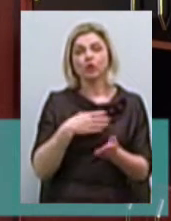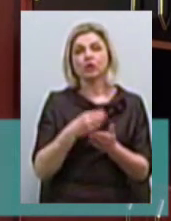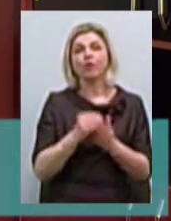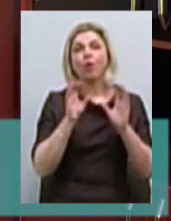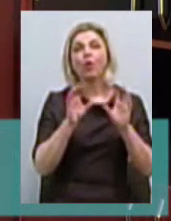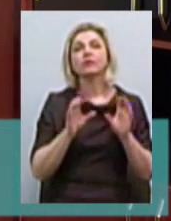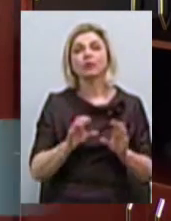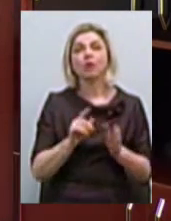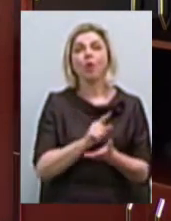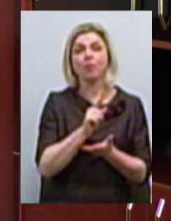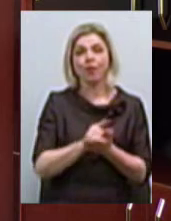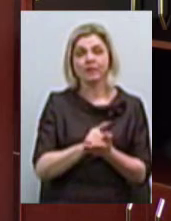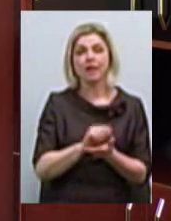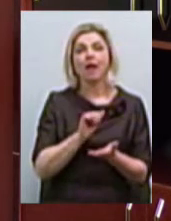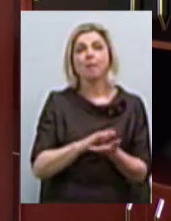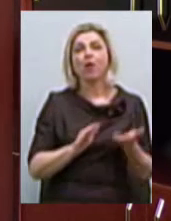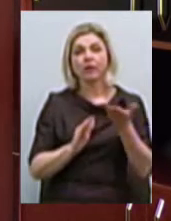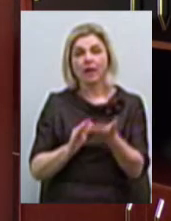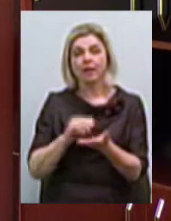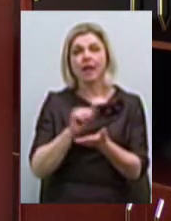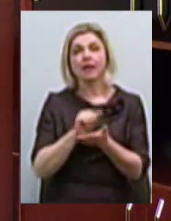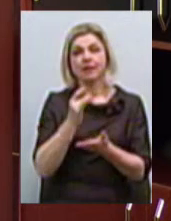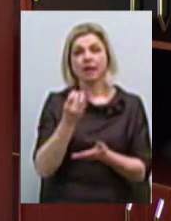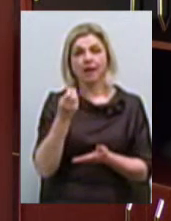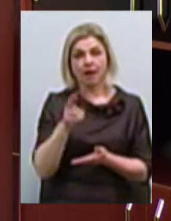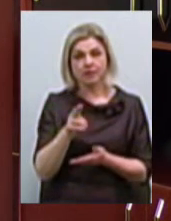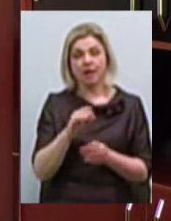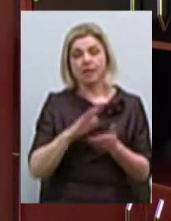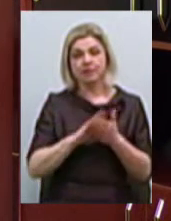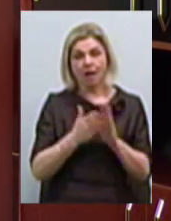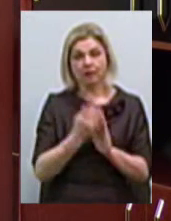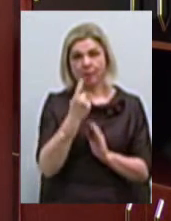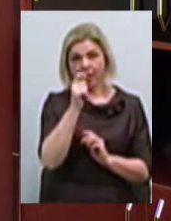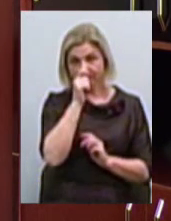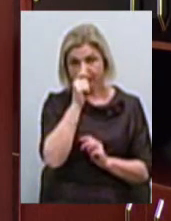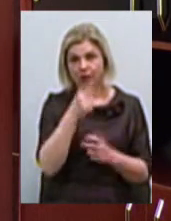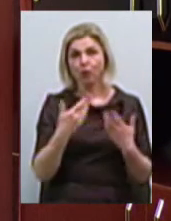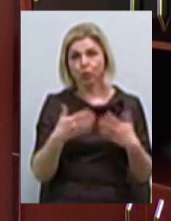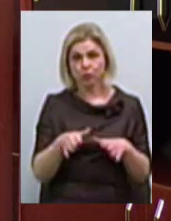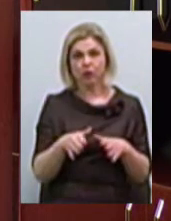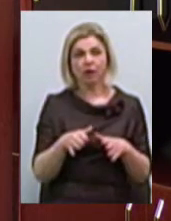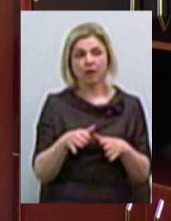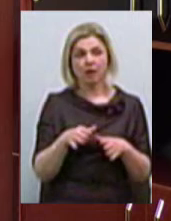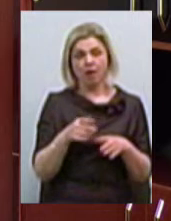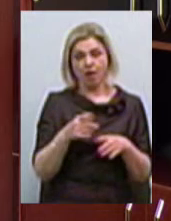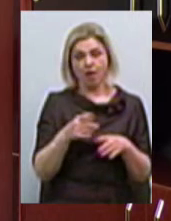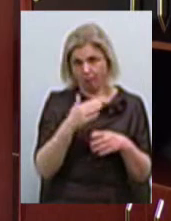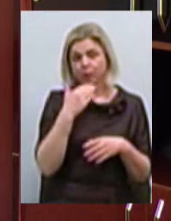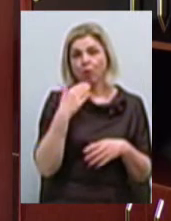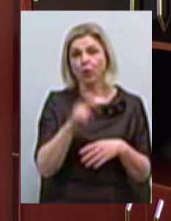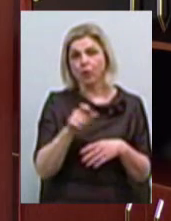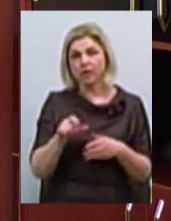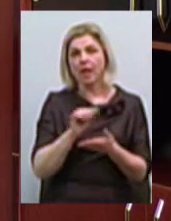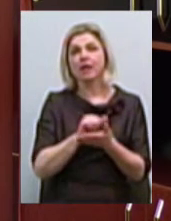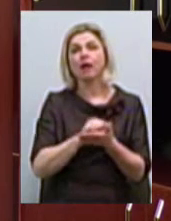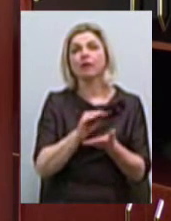конституційний, подати декларацію. На сьогоднішній момент, станом на 1 квітня, вже певна частина людей задекларувала свої